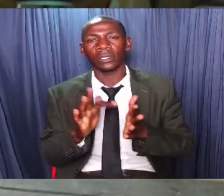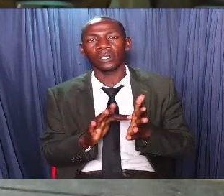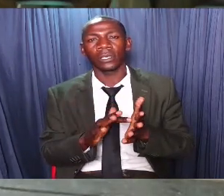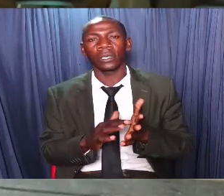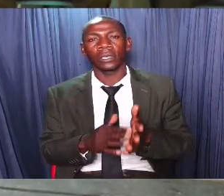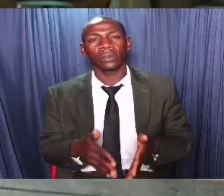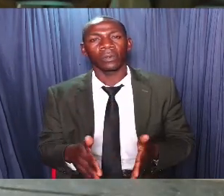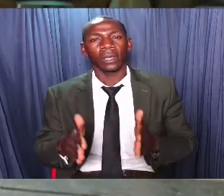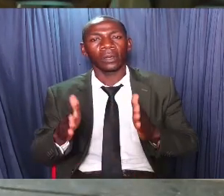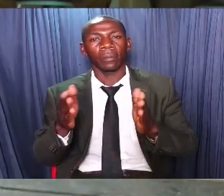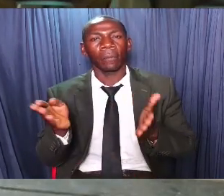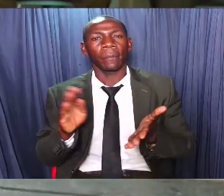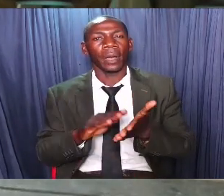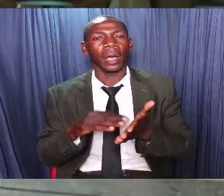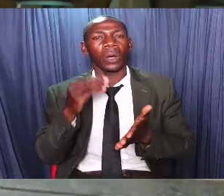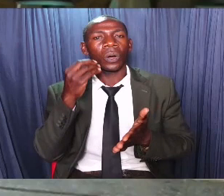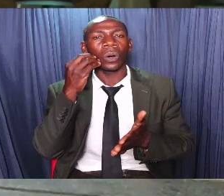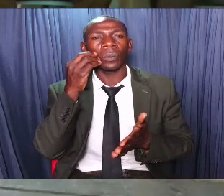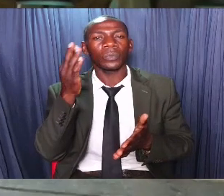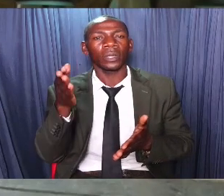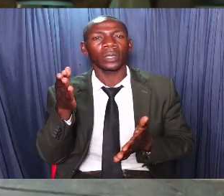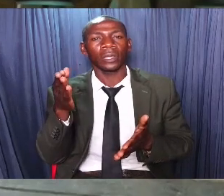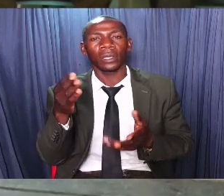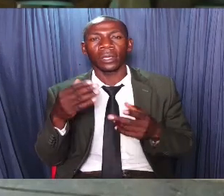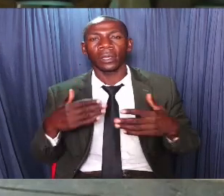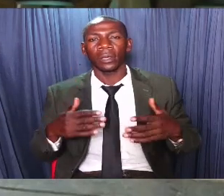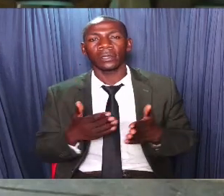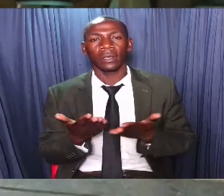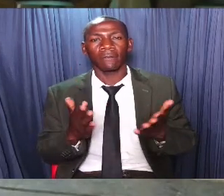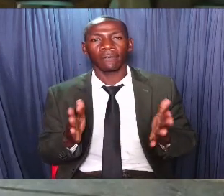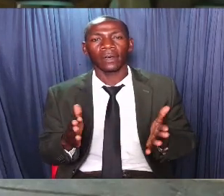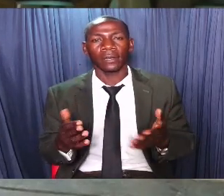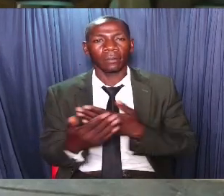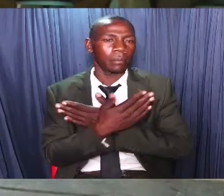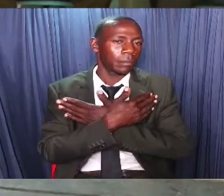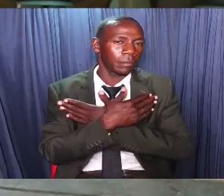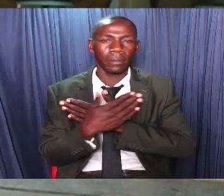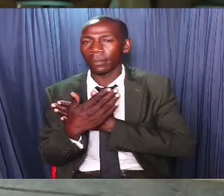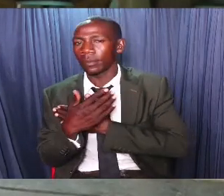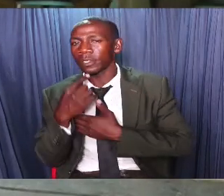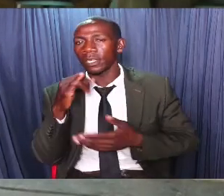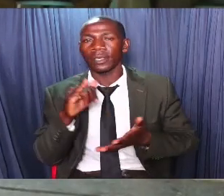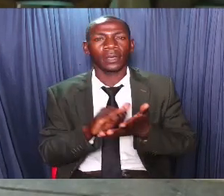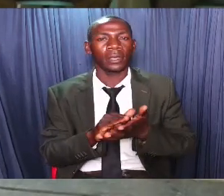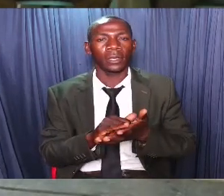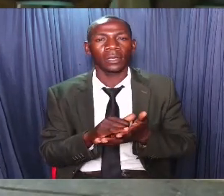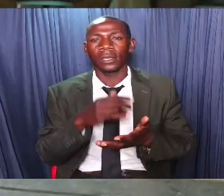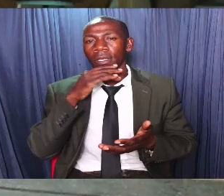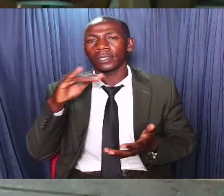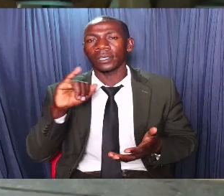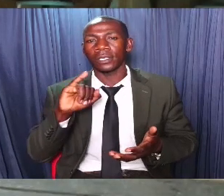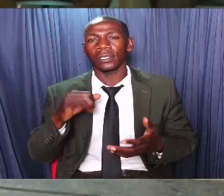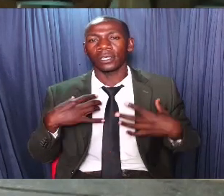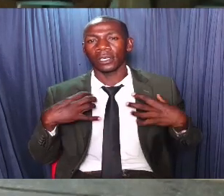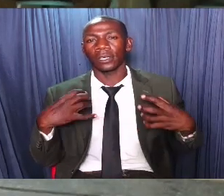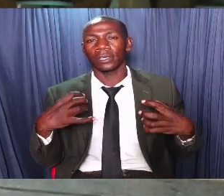naye akashika njia. Hata alipokuwa kishuka, watumwa wake walimlaki wakisema ya kwamba mtoto wake yu